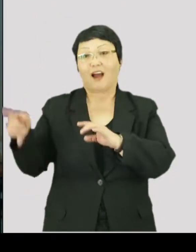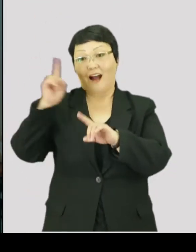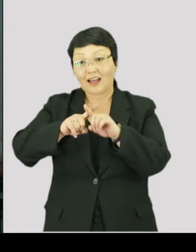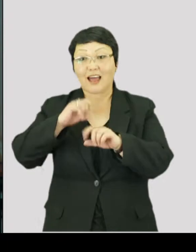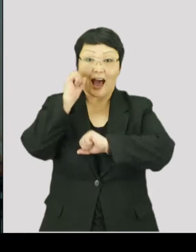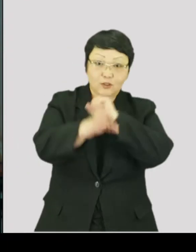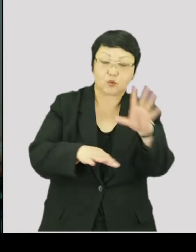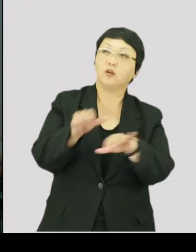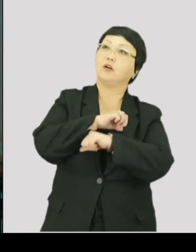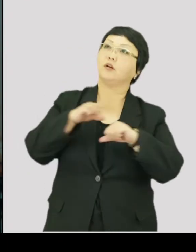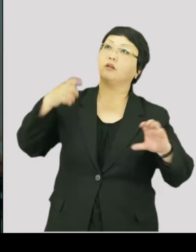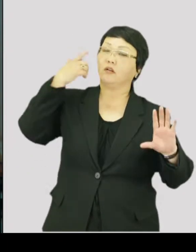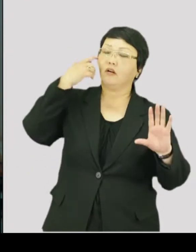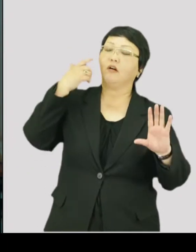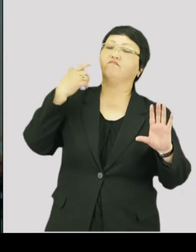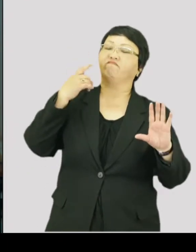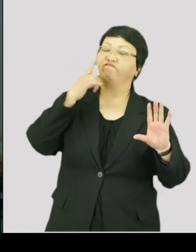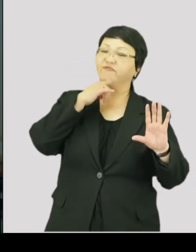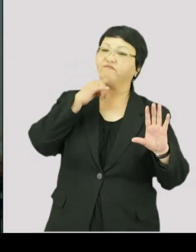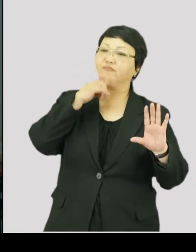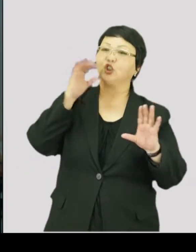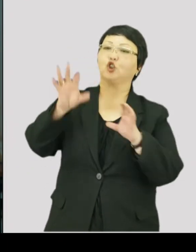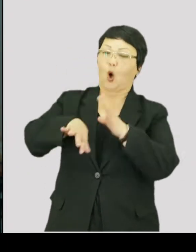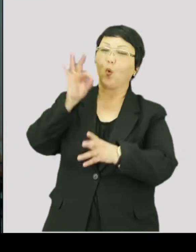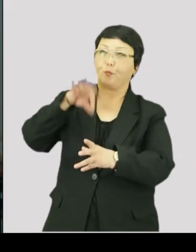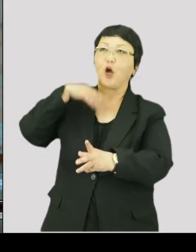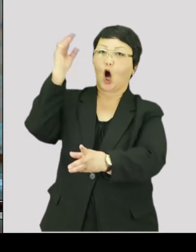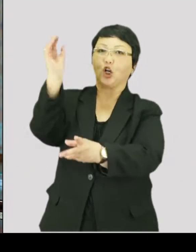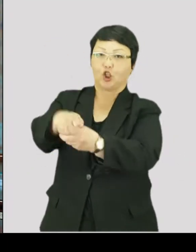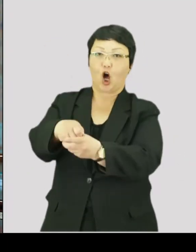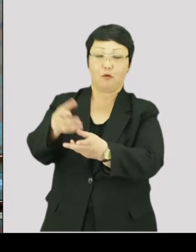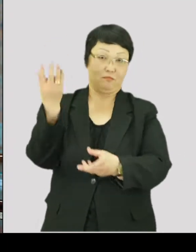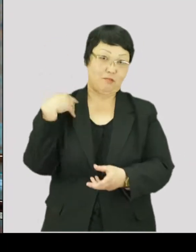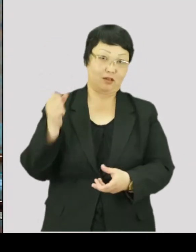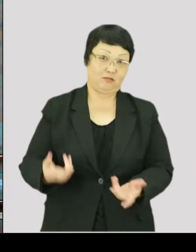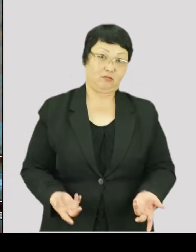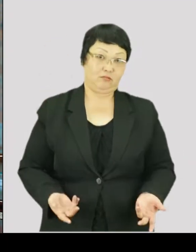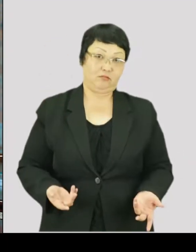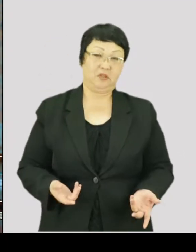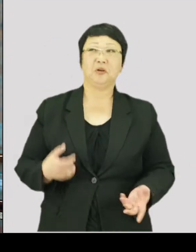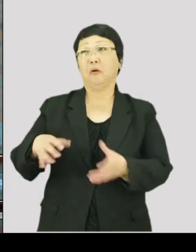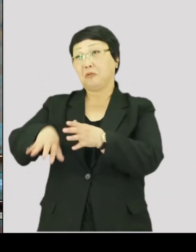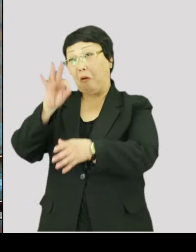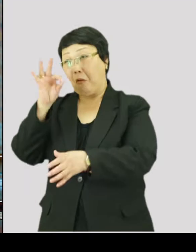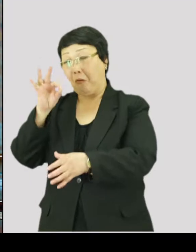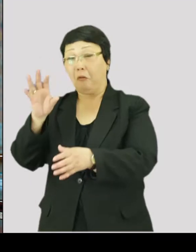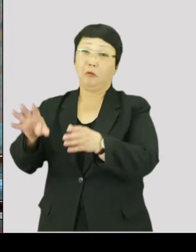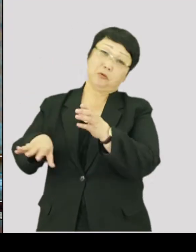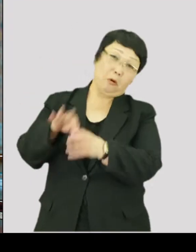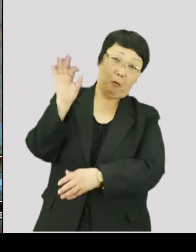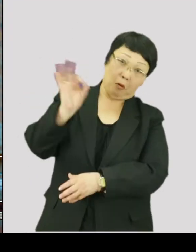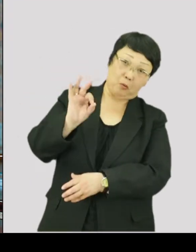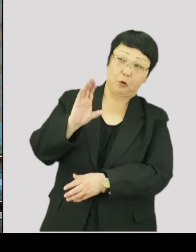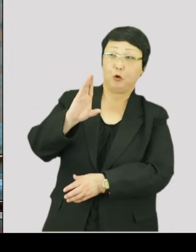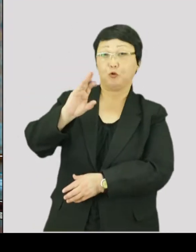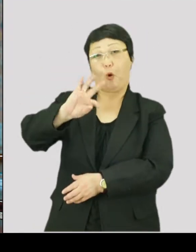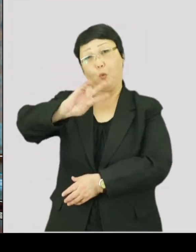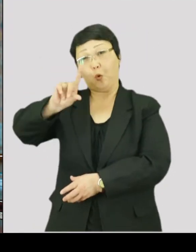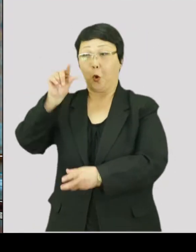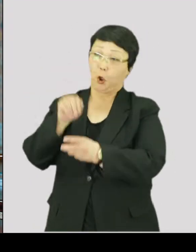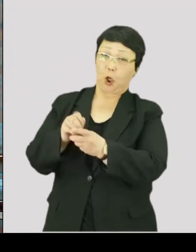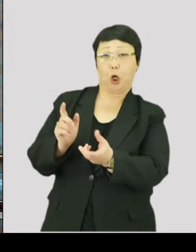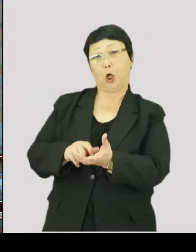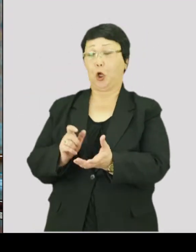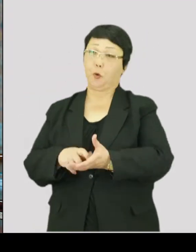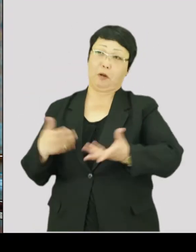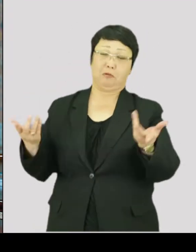хүмүүсийн бодлоо өөрчлөгдөд сонгууль өгөхөр болсон байсан. За тэр сонголооч яалаа, байлаач яалаа гэдэг тийм хандлага юунаас